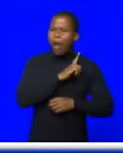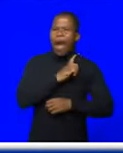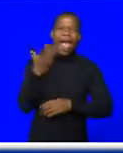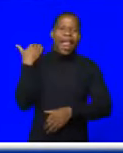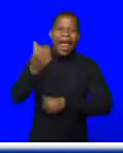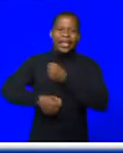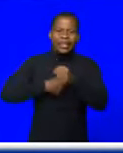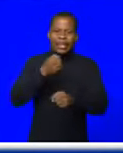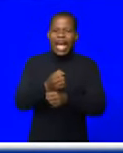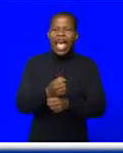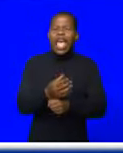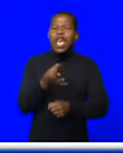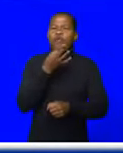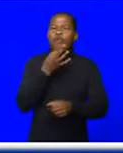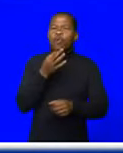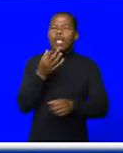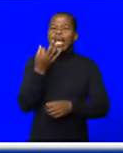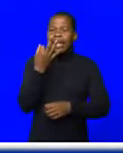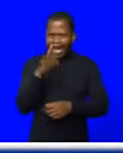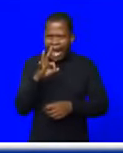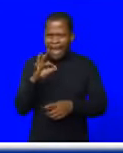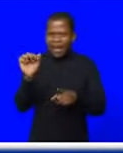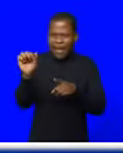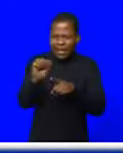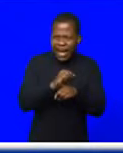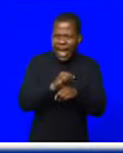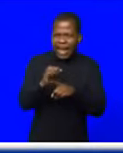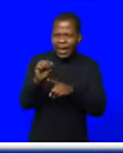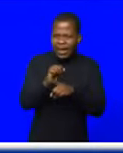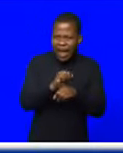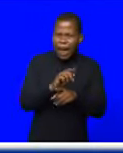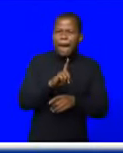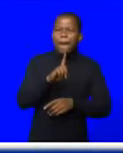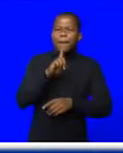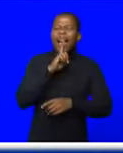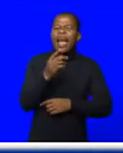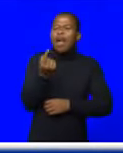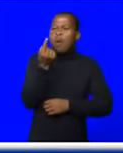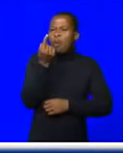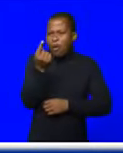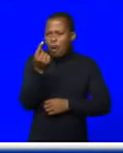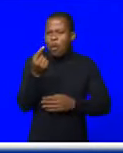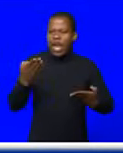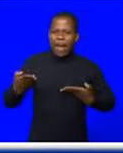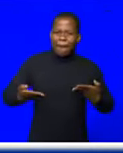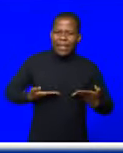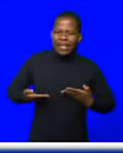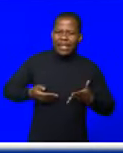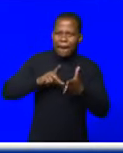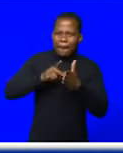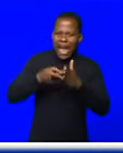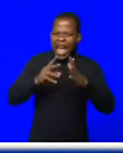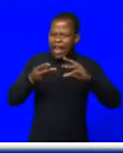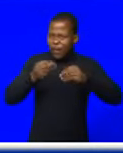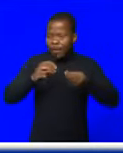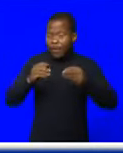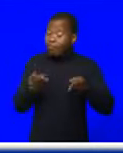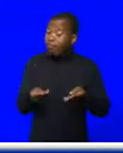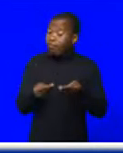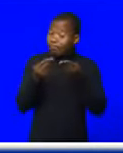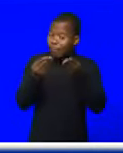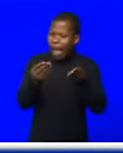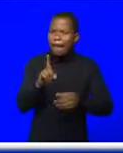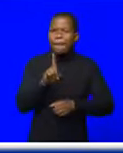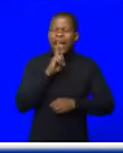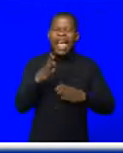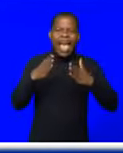labangemashumi lamathathu eminyakeni lophelile, munye nje kuphela lo wabuya kutawufaka sicelo sakhe futhi uthi loku ke